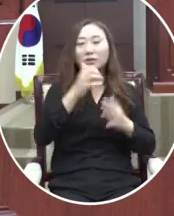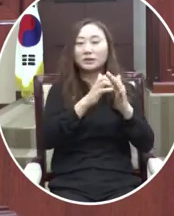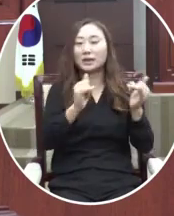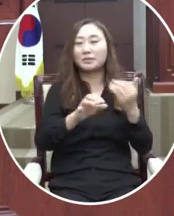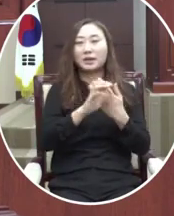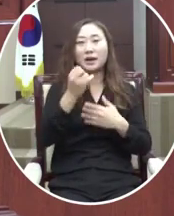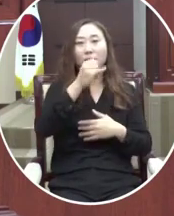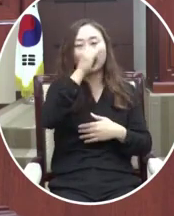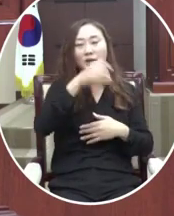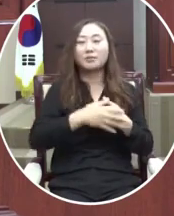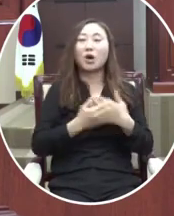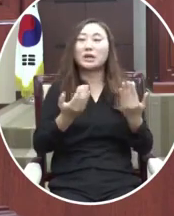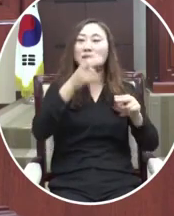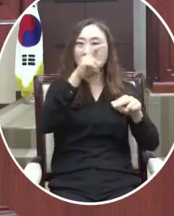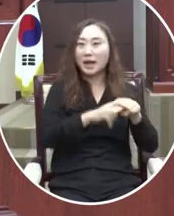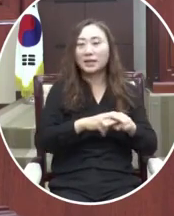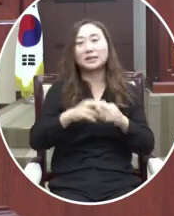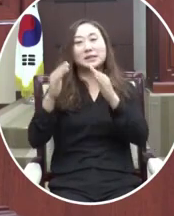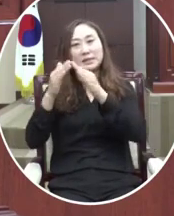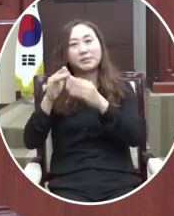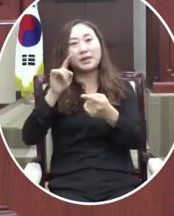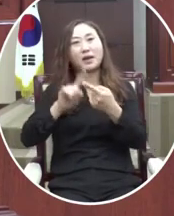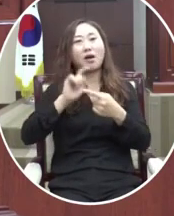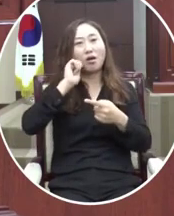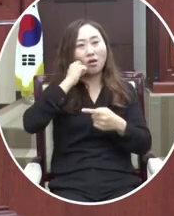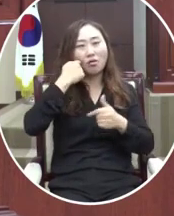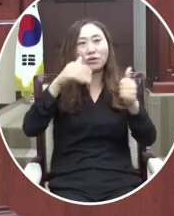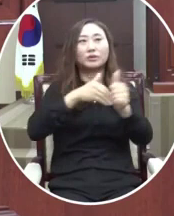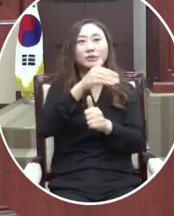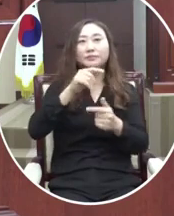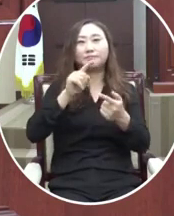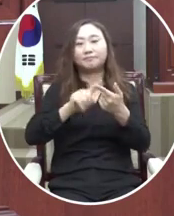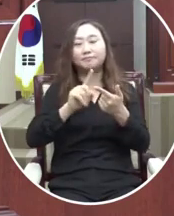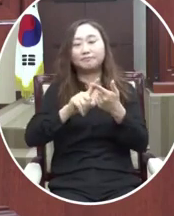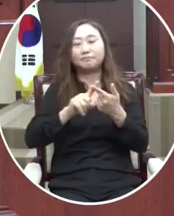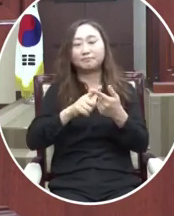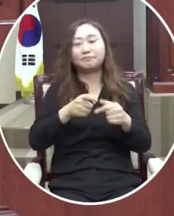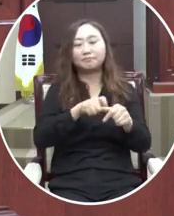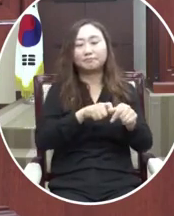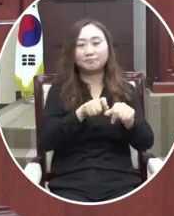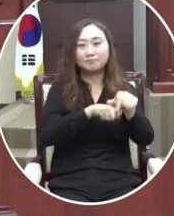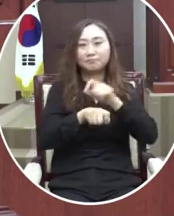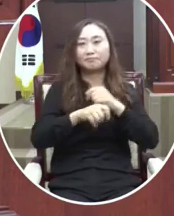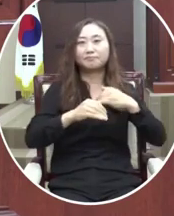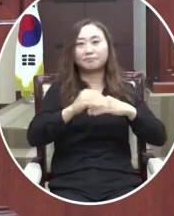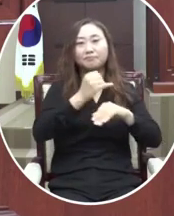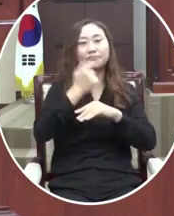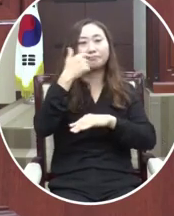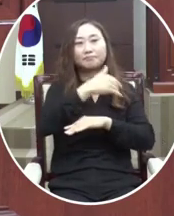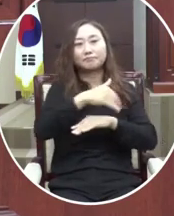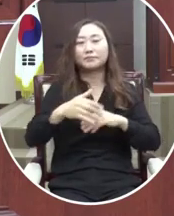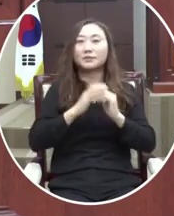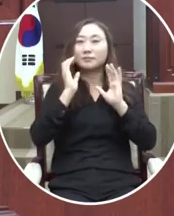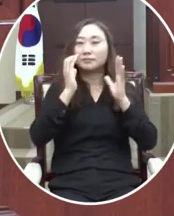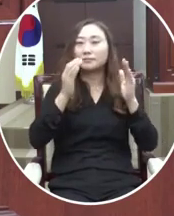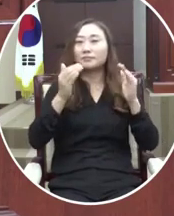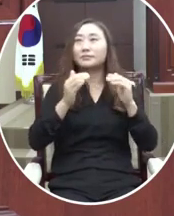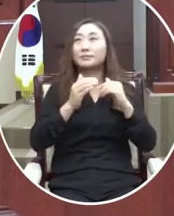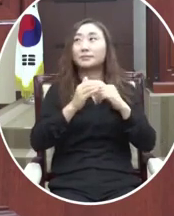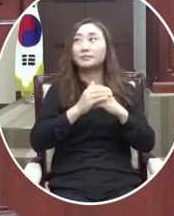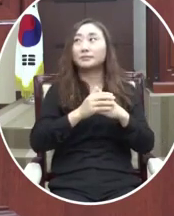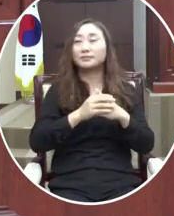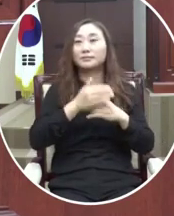주거 마음 건강 등 다양한 분야의 어려움을 살피는 일도 적극 추진하겠습니다 청년들의 취업 지원을 위해